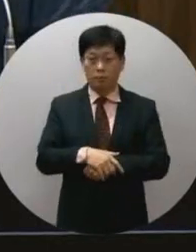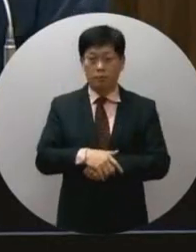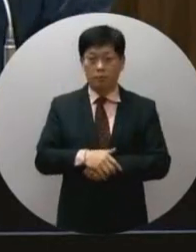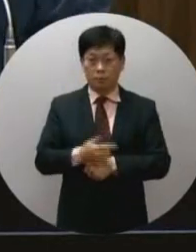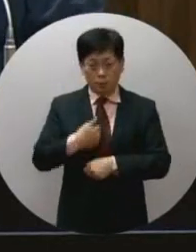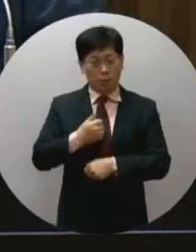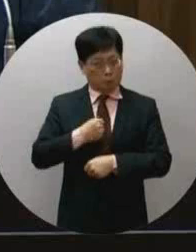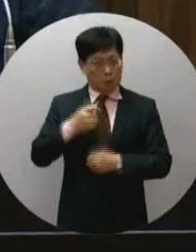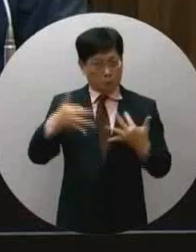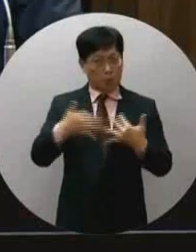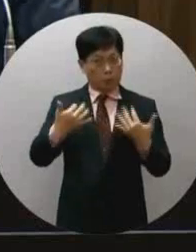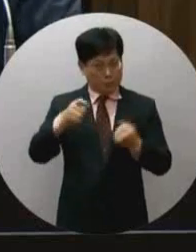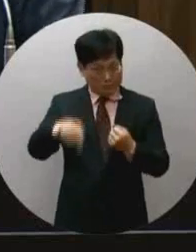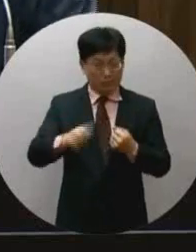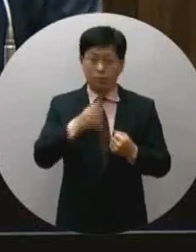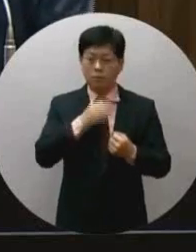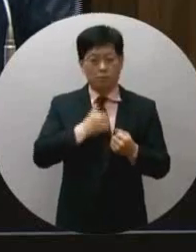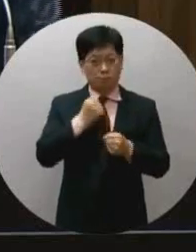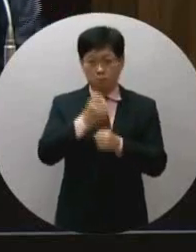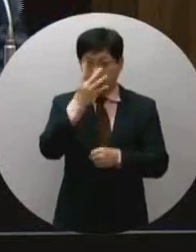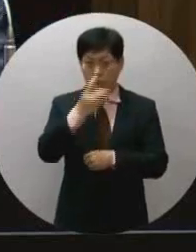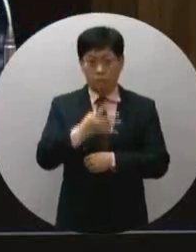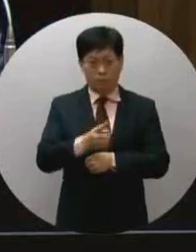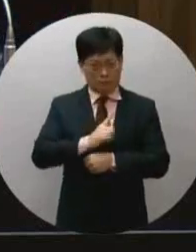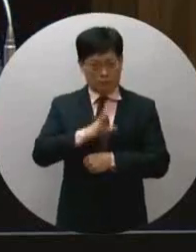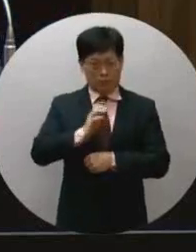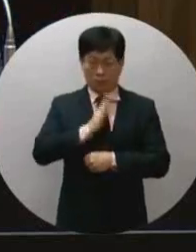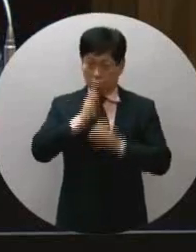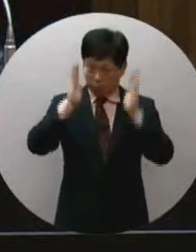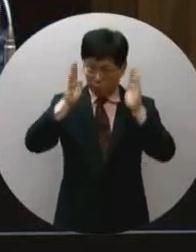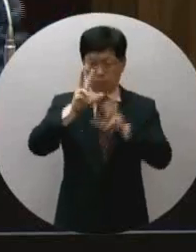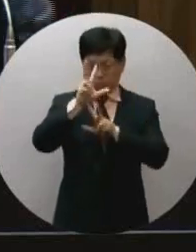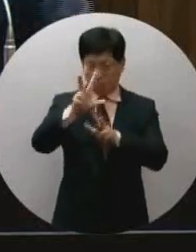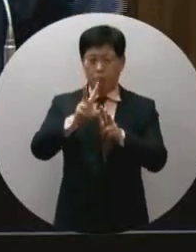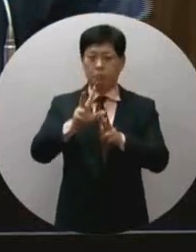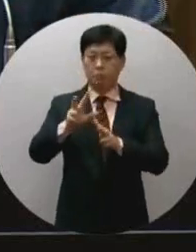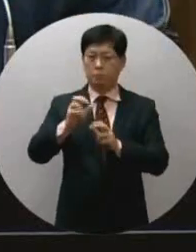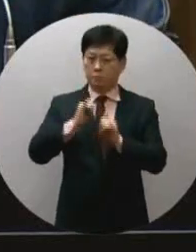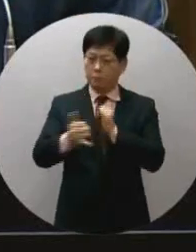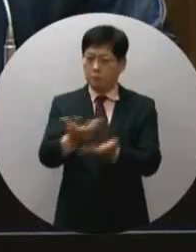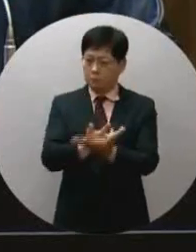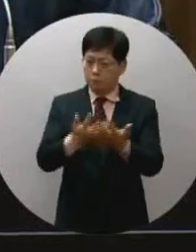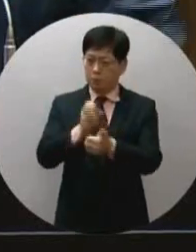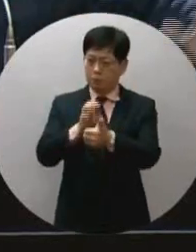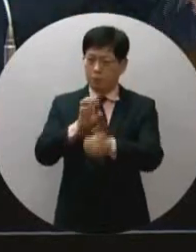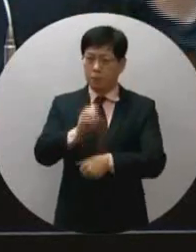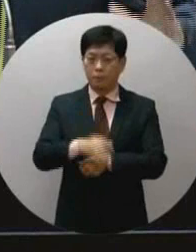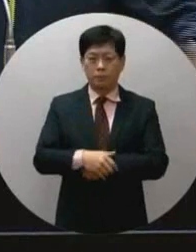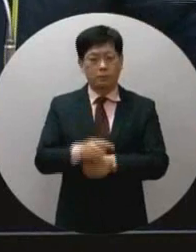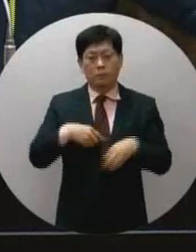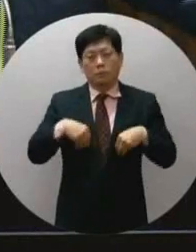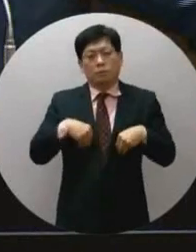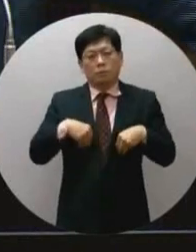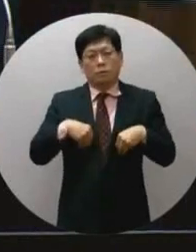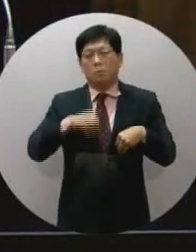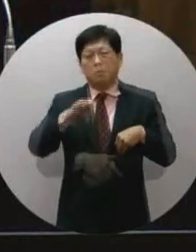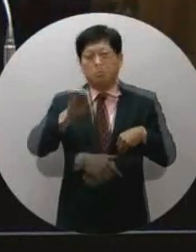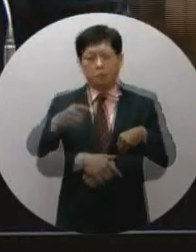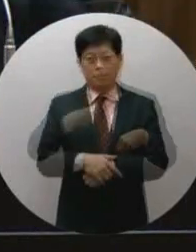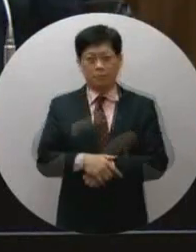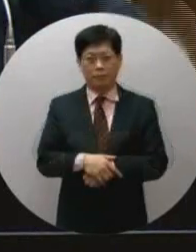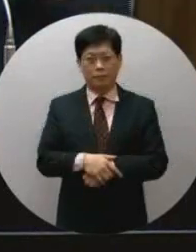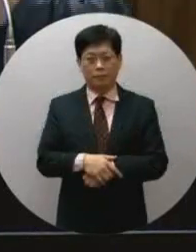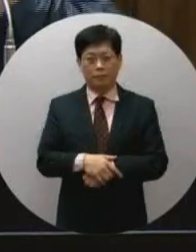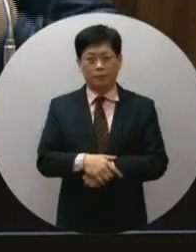说段宜康立稿啊，不然也选党主席。真的，刚出来回复行政院的最新回应啊，这又是怎么样啊？他现在是党内互打给大家看